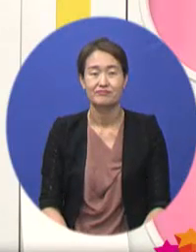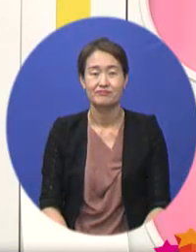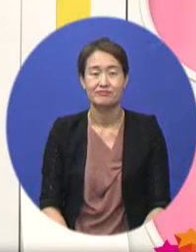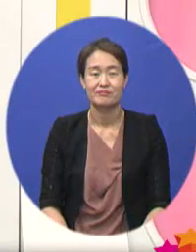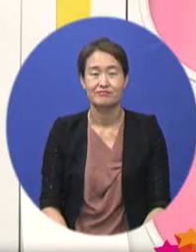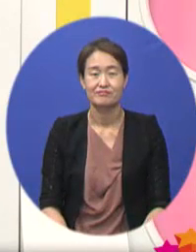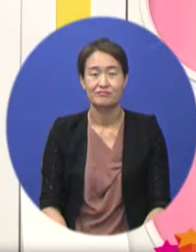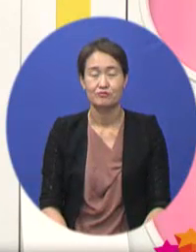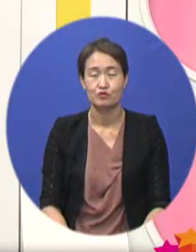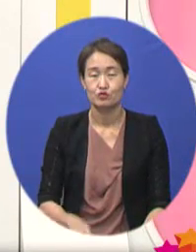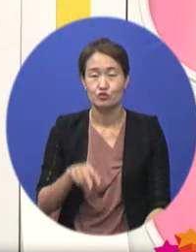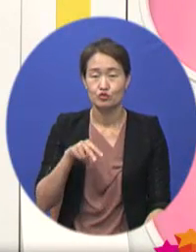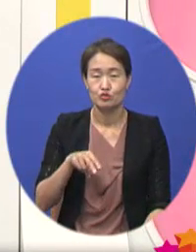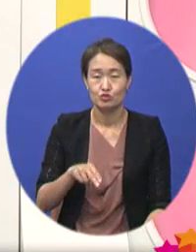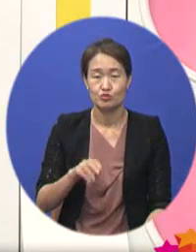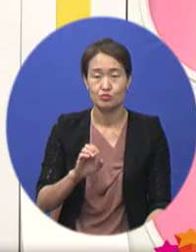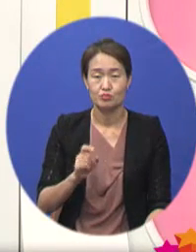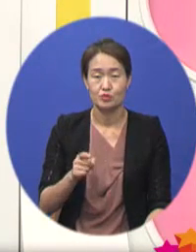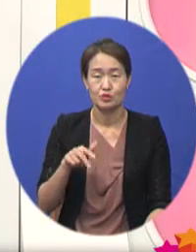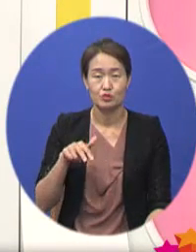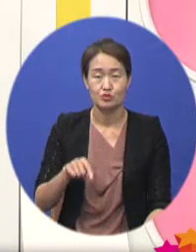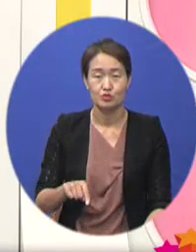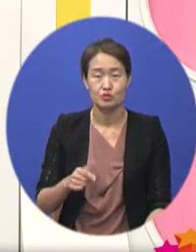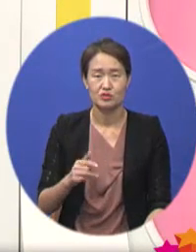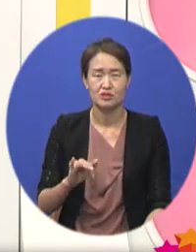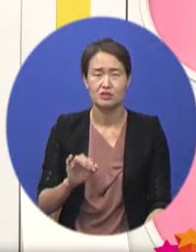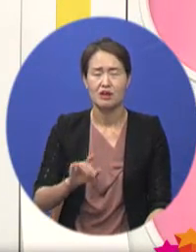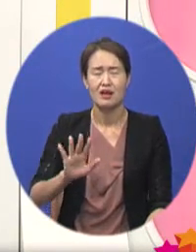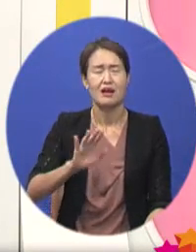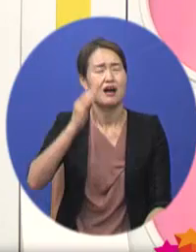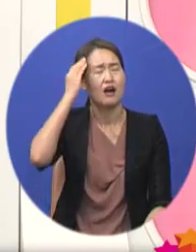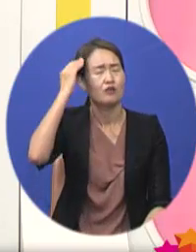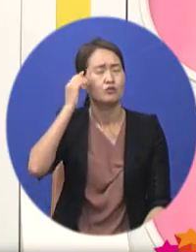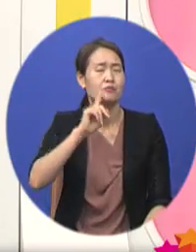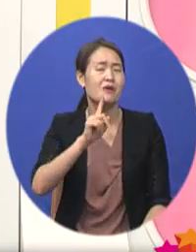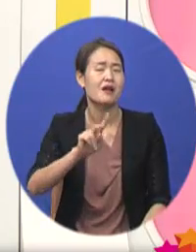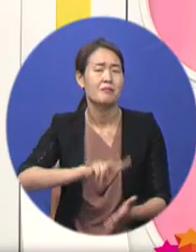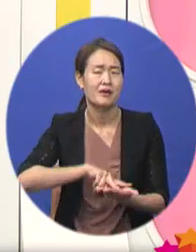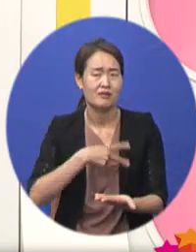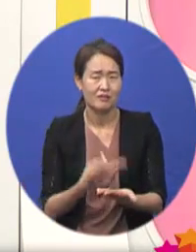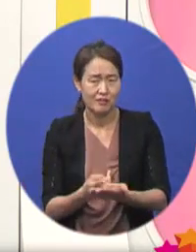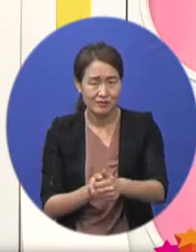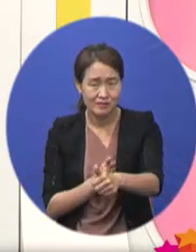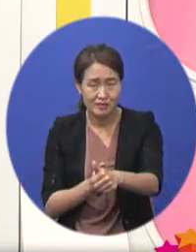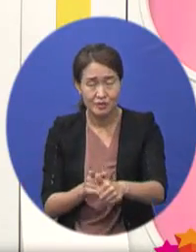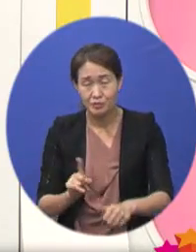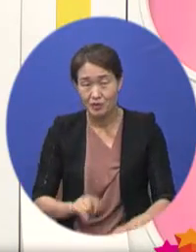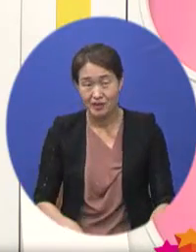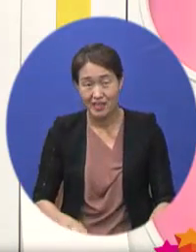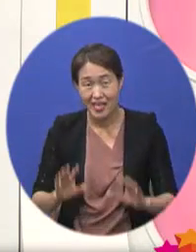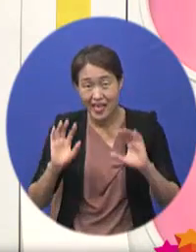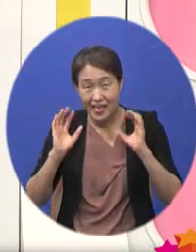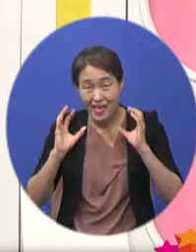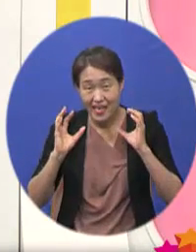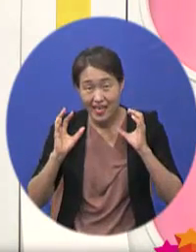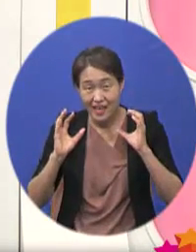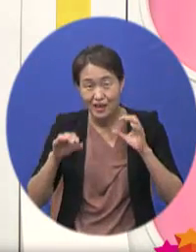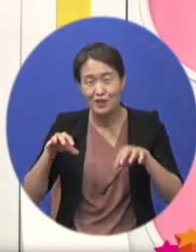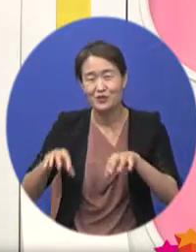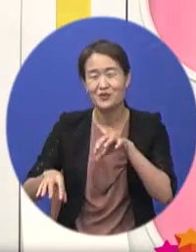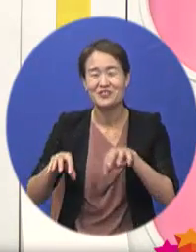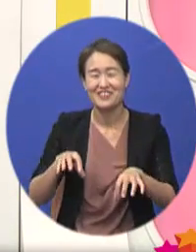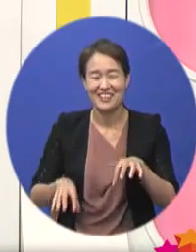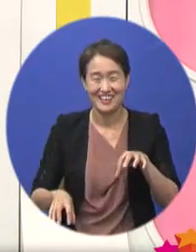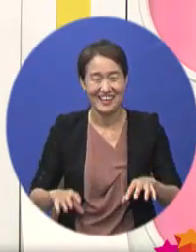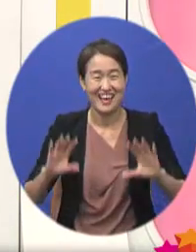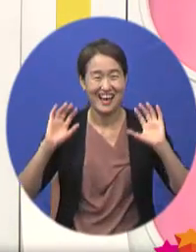네, 슈퍼주니어가 뭐 슈퍼주니어죠. 우리나라 말로 하라, 우리나라. 순수 우리말. 우리나라 말 뭐예요? 어린이 아이들? 동네 아이들,